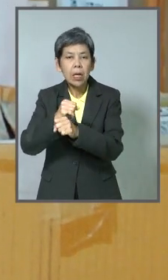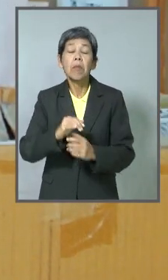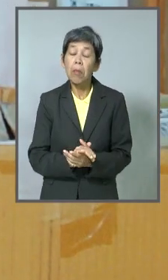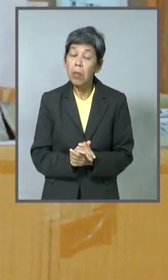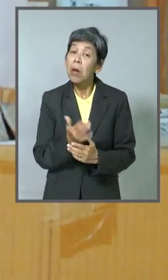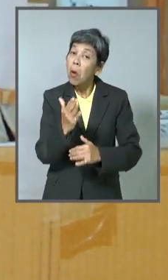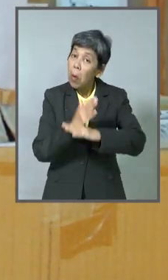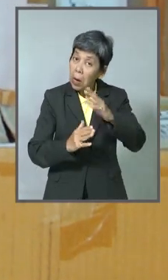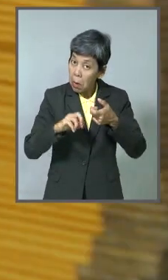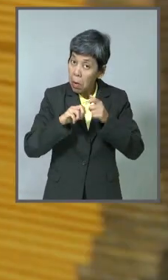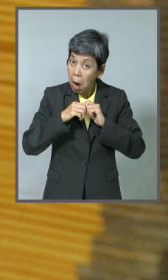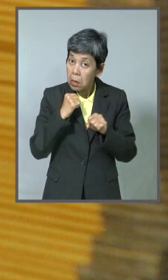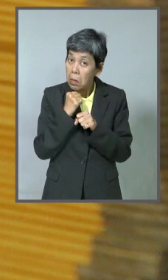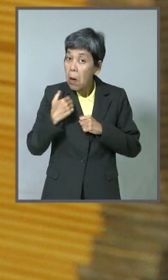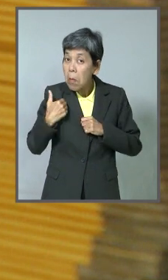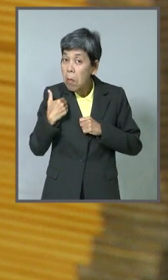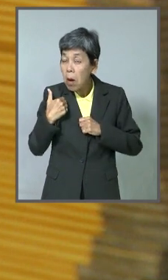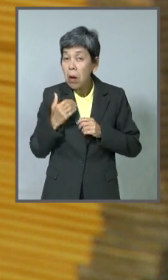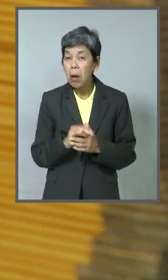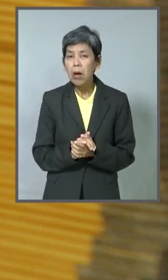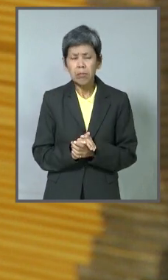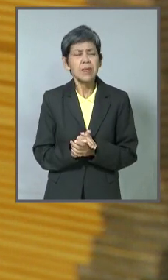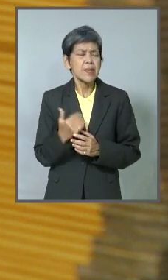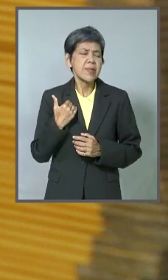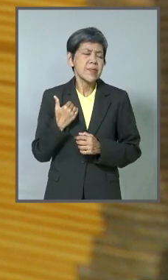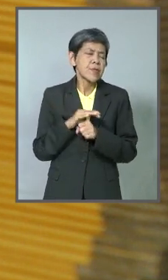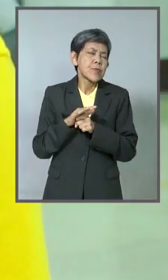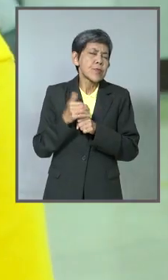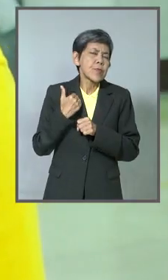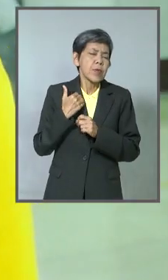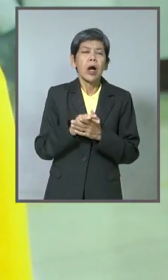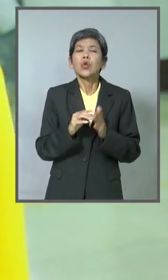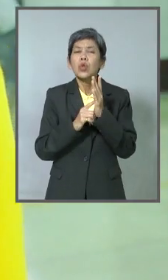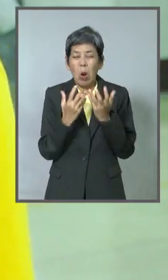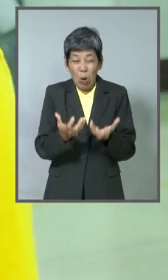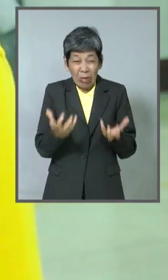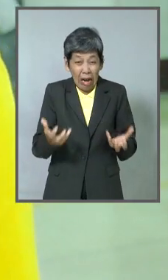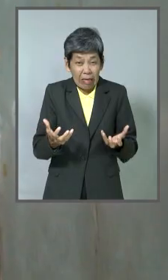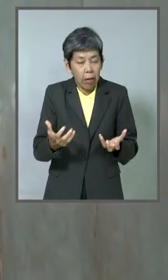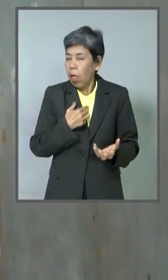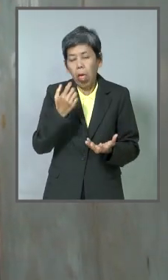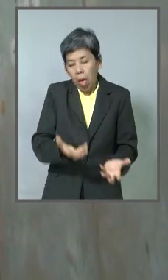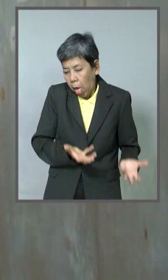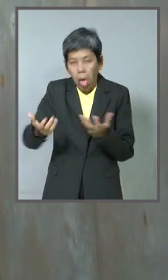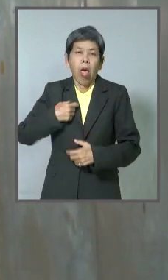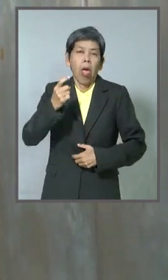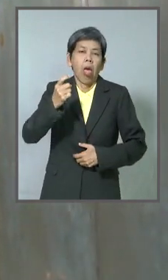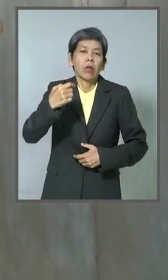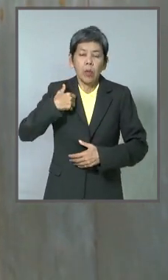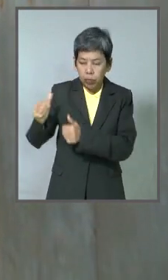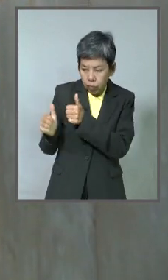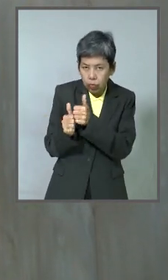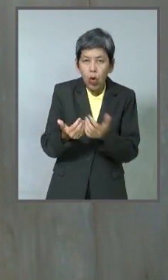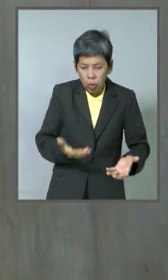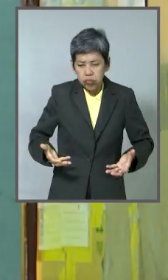ผนกอื่นทำงานต่อครับ แล้วความพิการเป็นอุปสรรคต่อการทำงานของเราไหมคะน้องท็อป ก็มีบ้างครับอย่างของหนักๆเนี้ยเราก็ไม่สาม